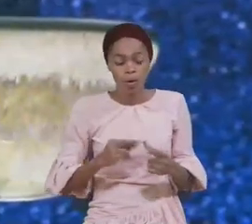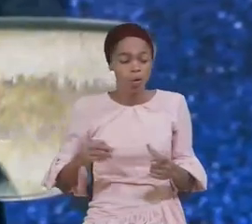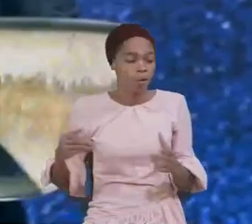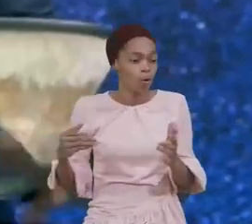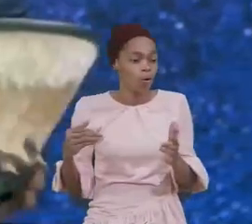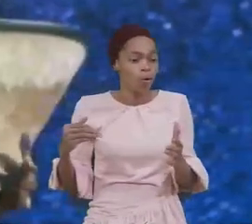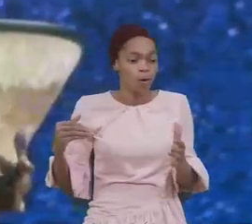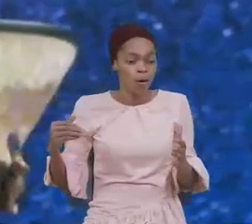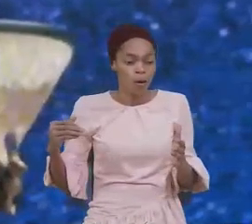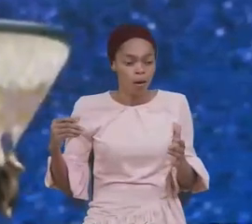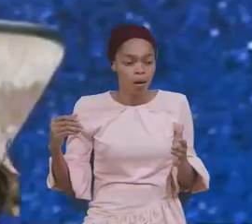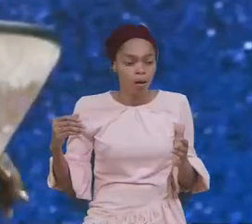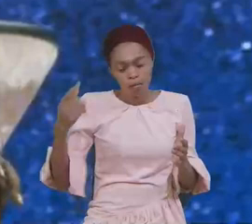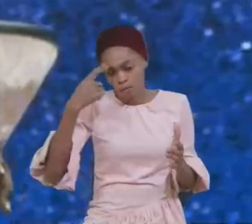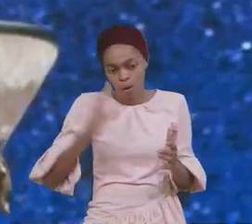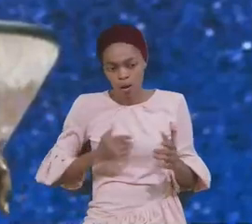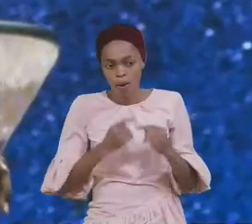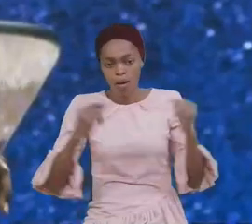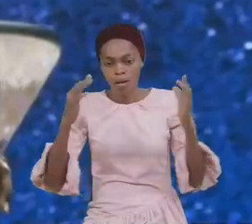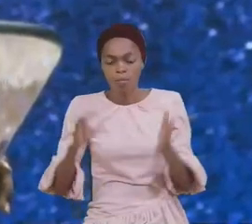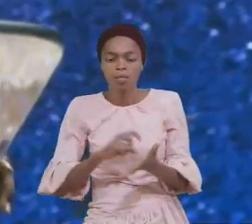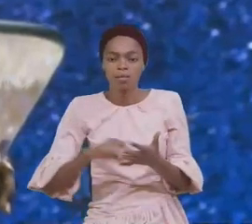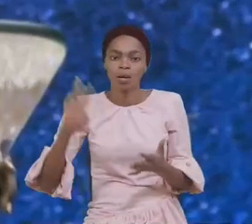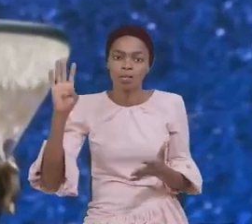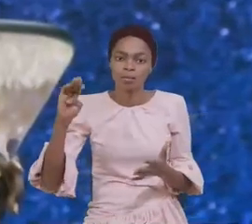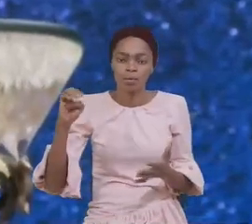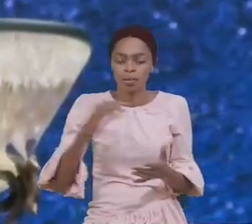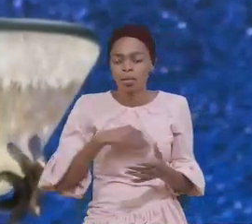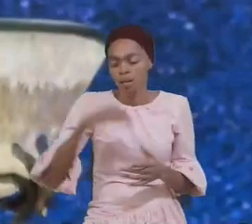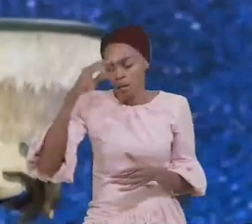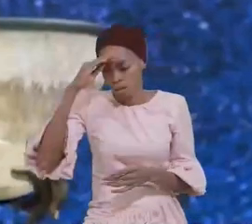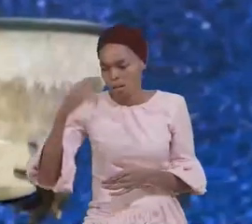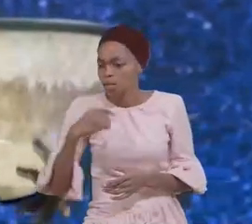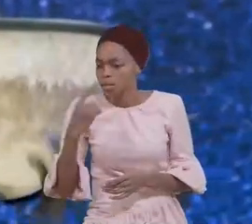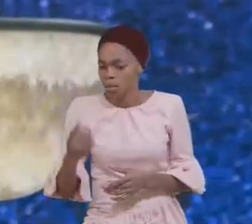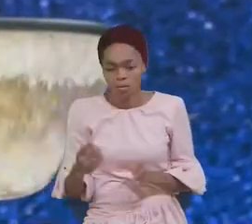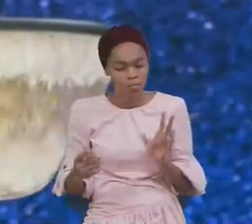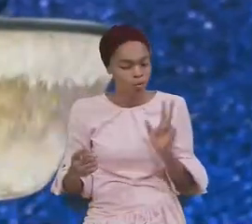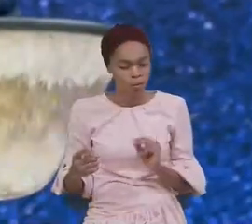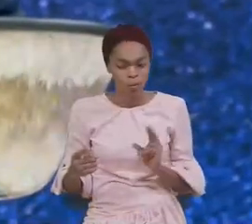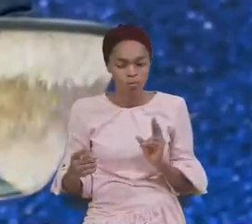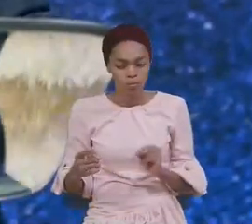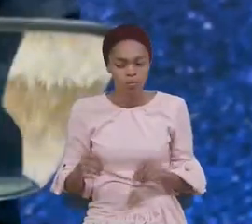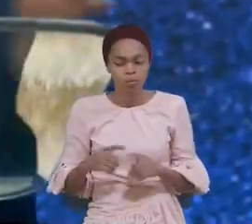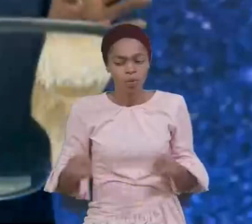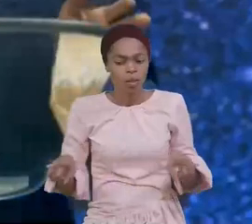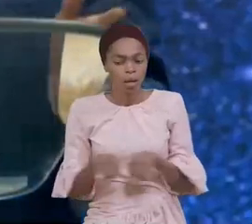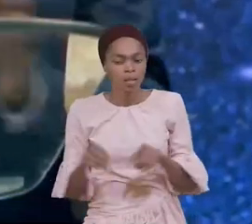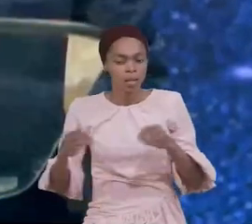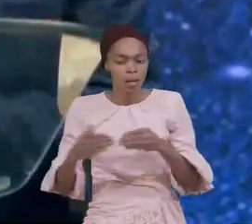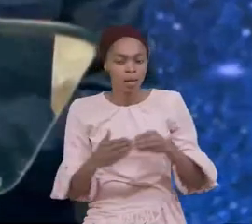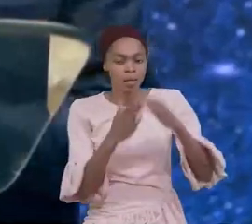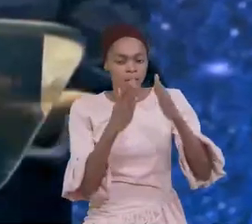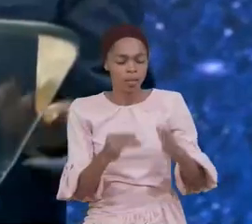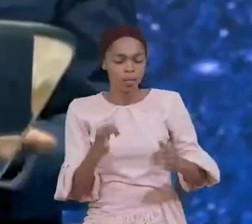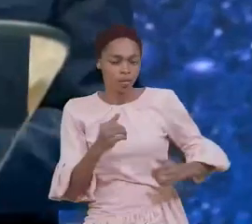Le verset 14. Il répondit, « Non, mais je suis le chef de